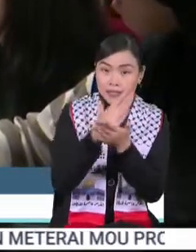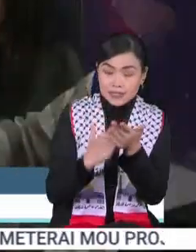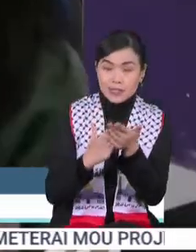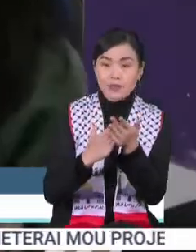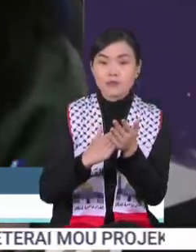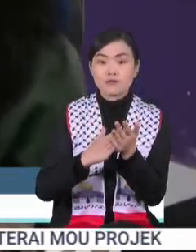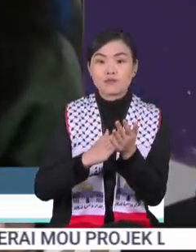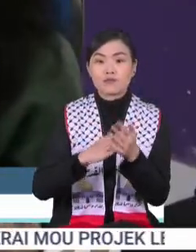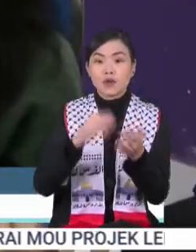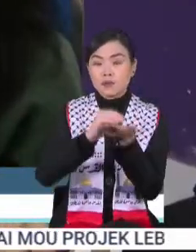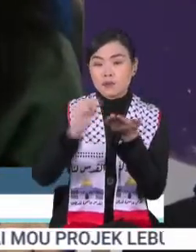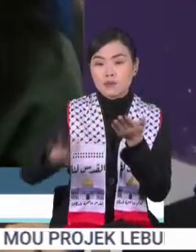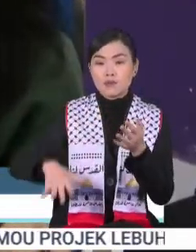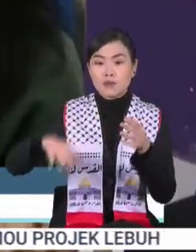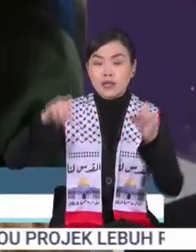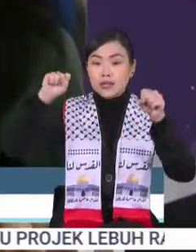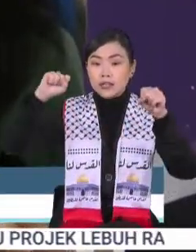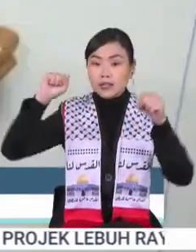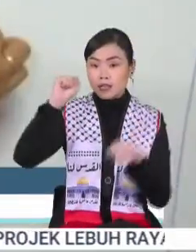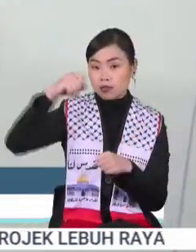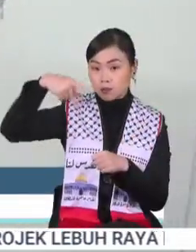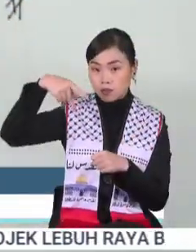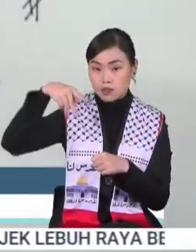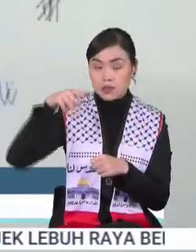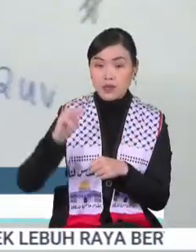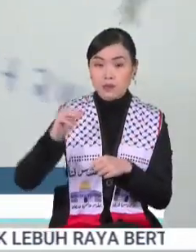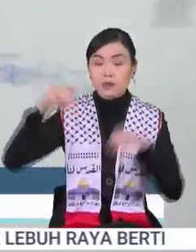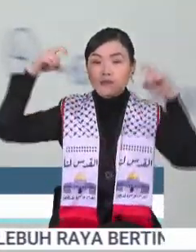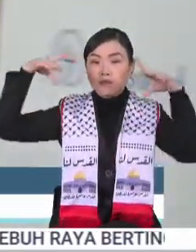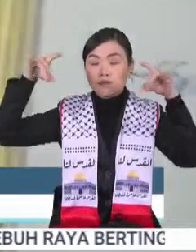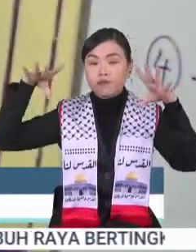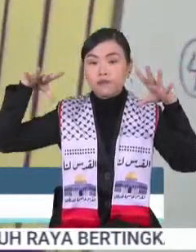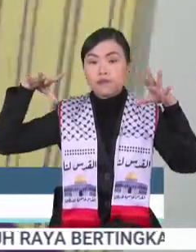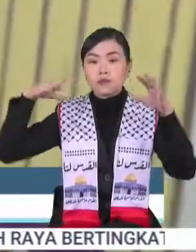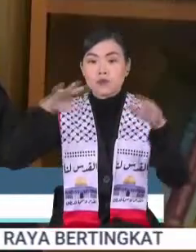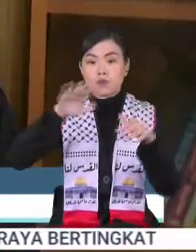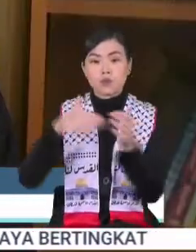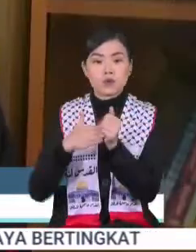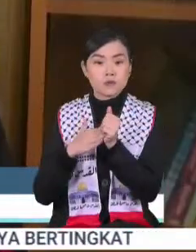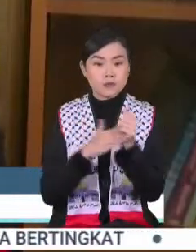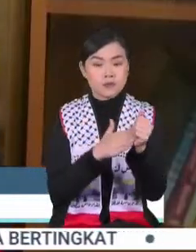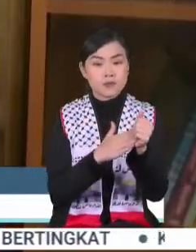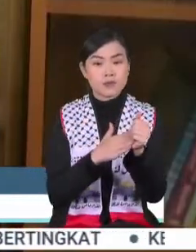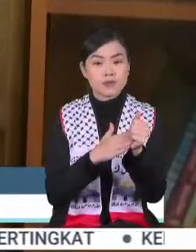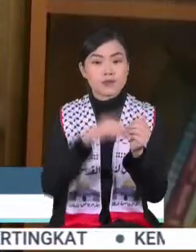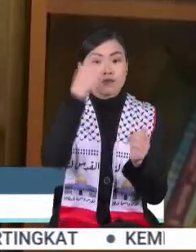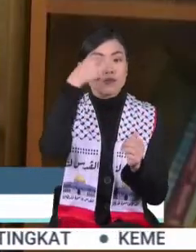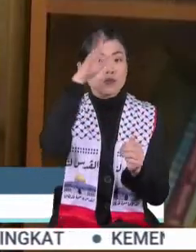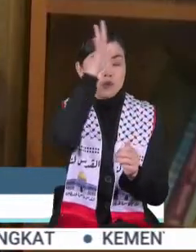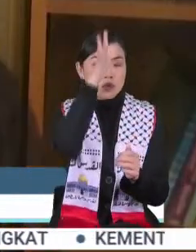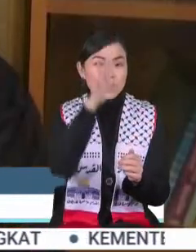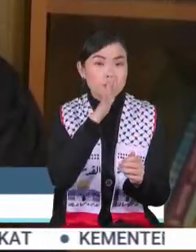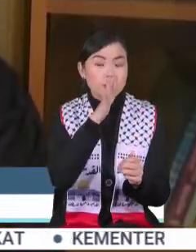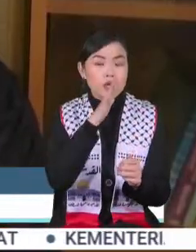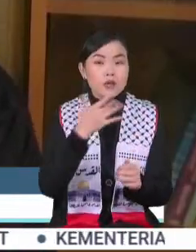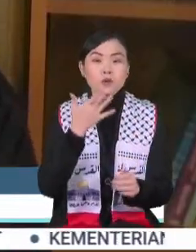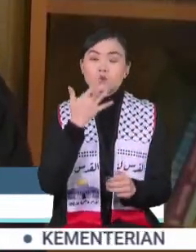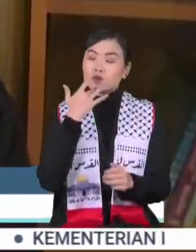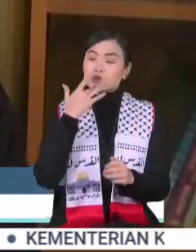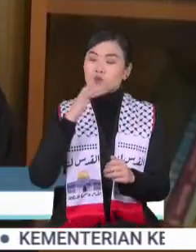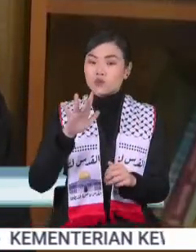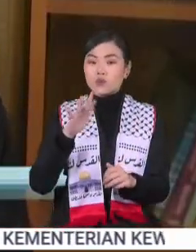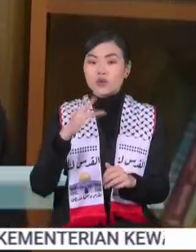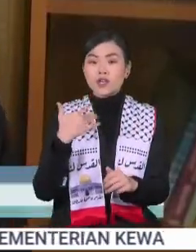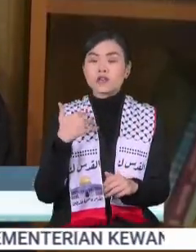merupakan anak-anak penduduk Kampung tersebut dan kawasan sekitar dibimbing Ibu Bapa sangat bersyukurlah salah satunya